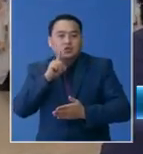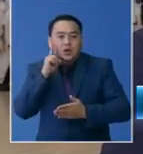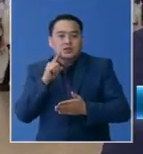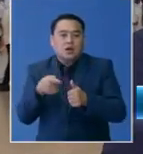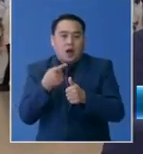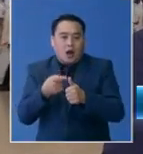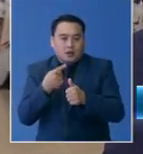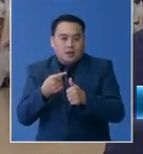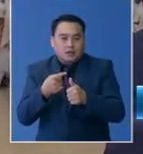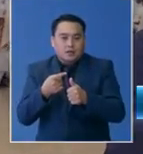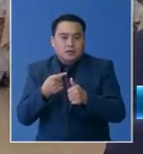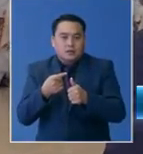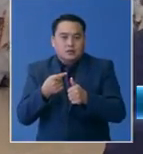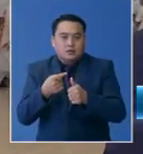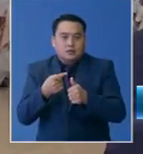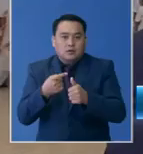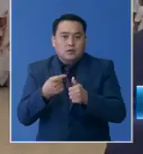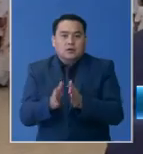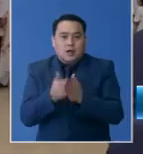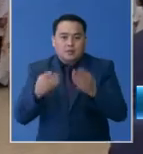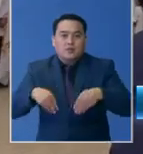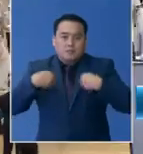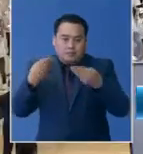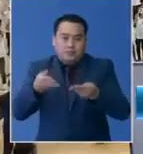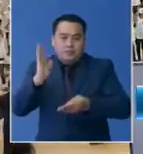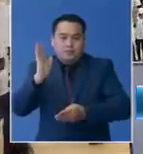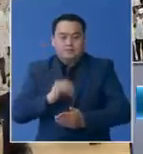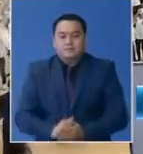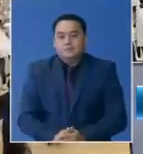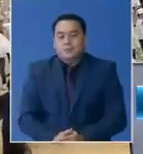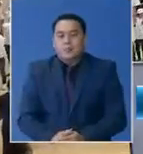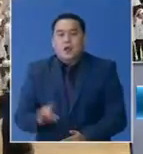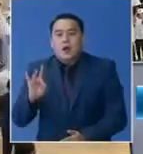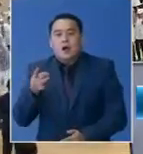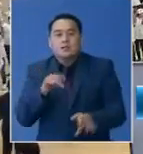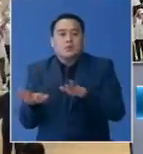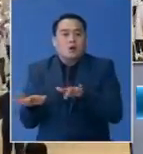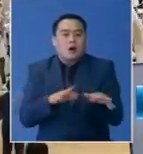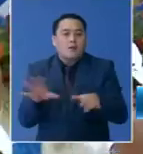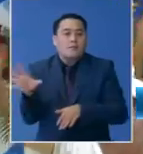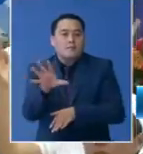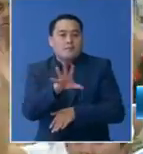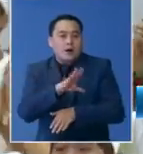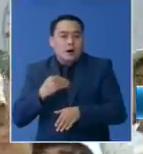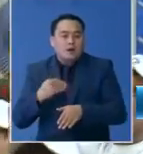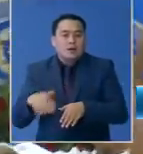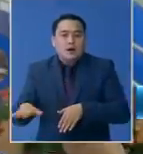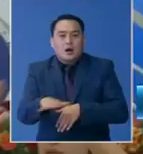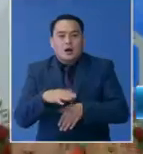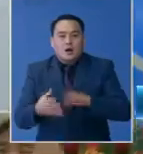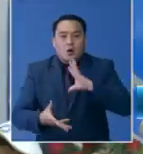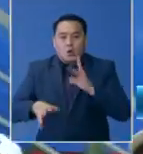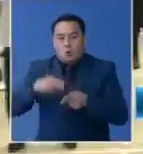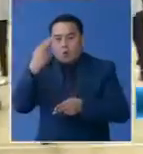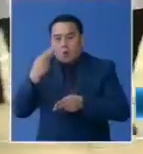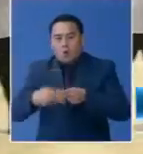атынан бұл кітапты біз тапсырамыз. Республикалық акция Қазақстанның барлық аймағында өтіп, қорытындысы